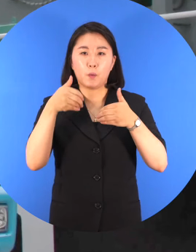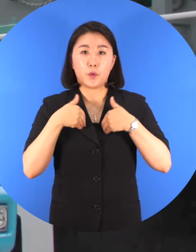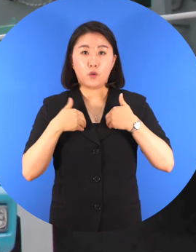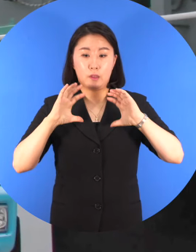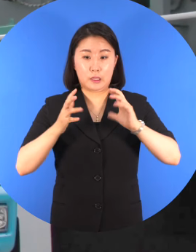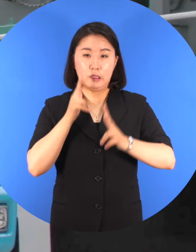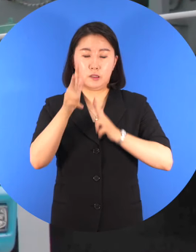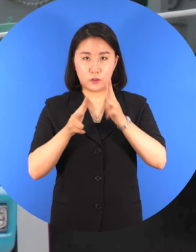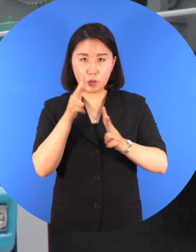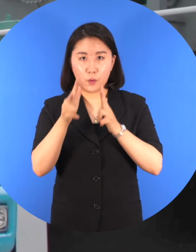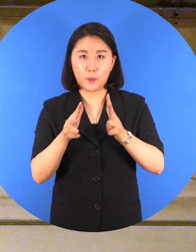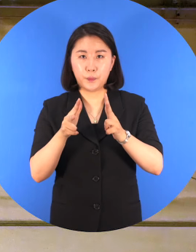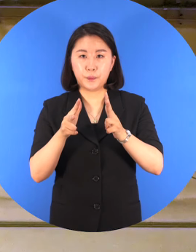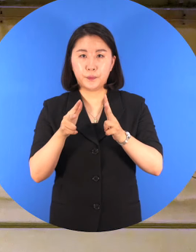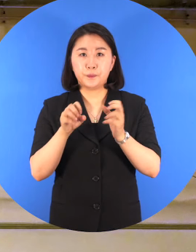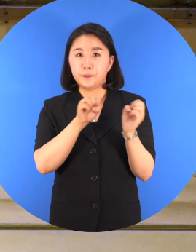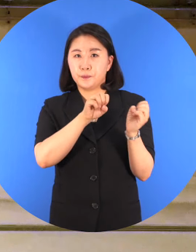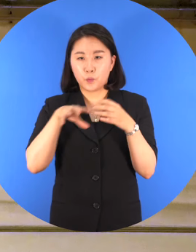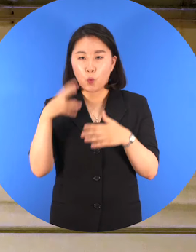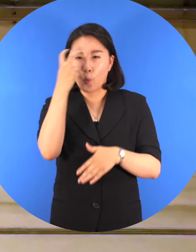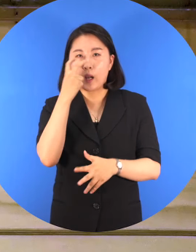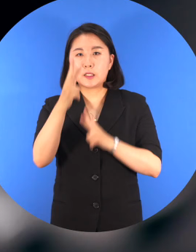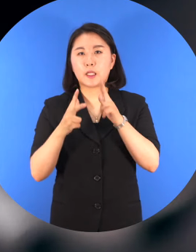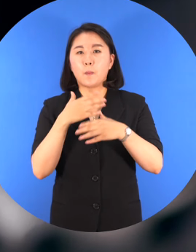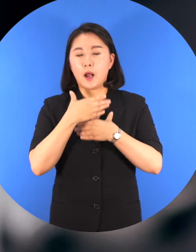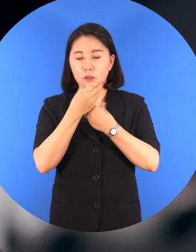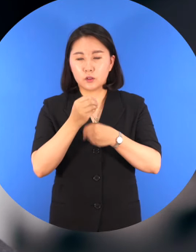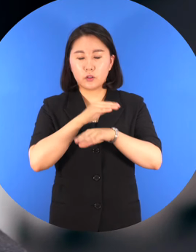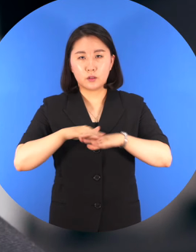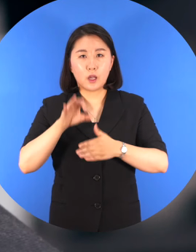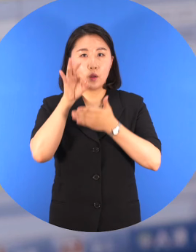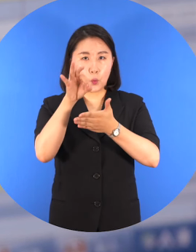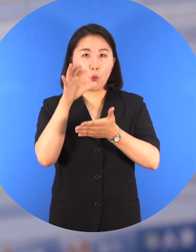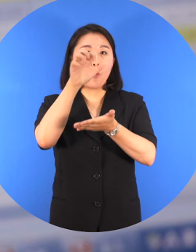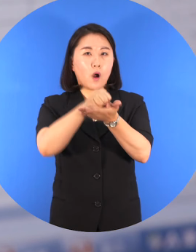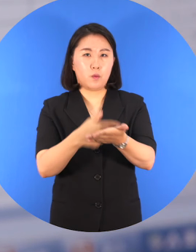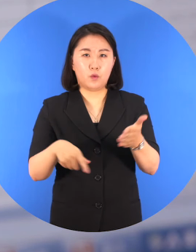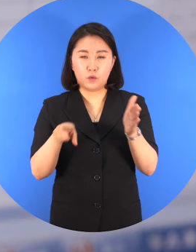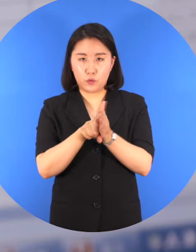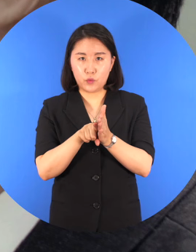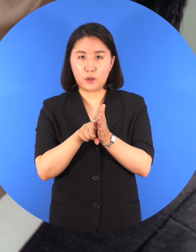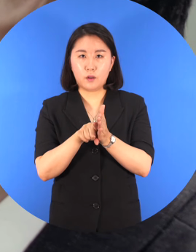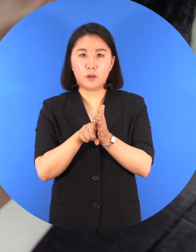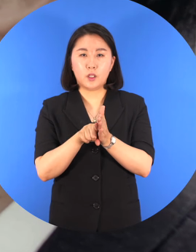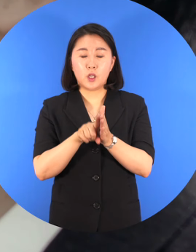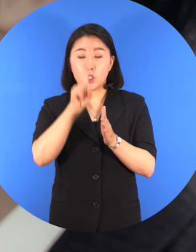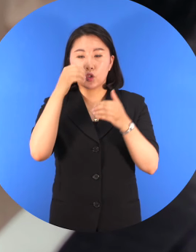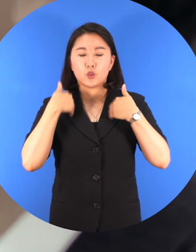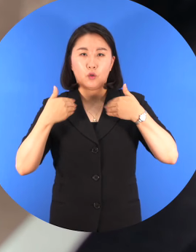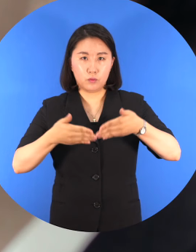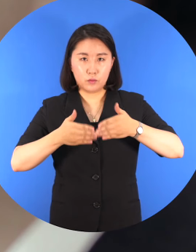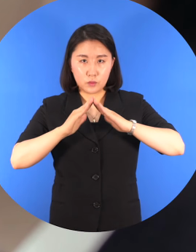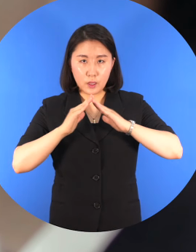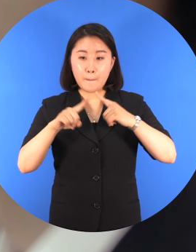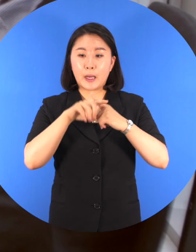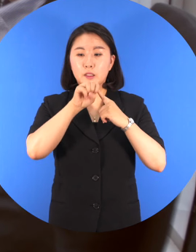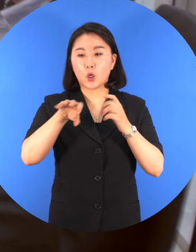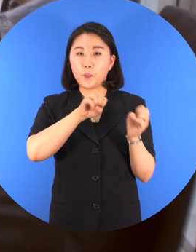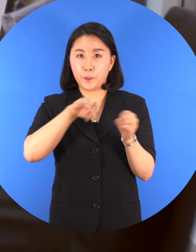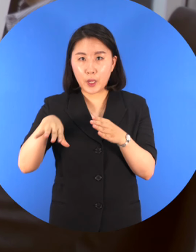국가적 사업인 방사성 폐기물 관리 사업의 안정적인 재원 확보를 위해 우리는 정부에서 설치한